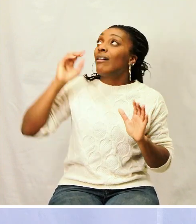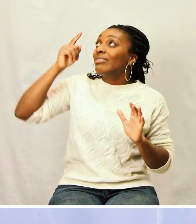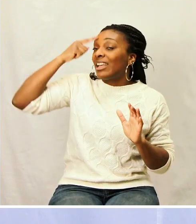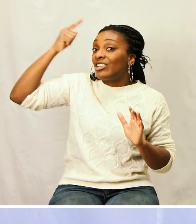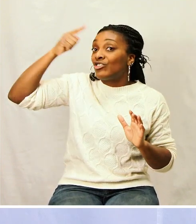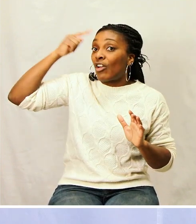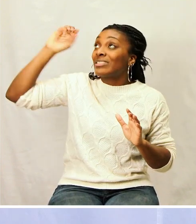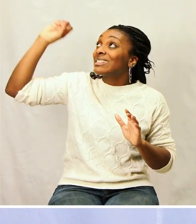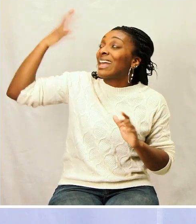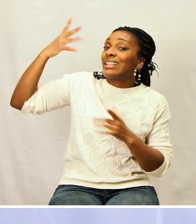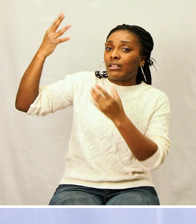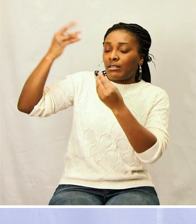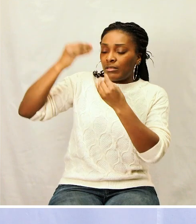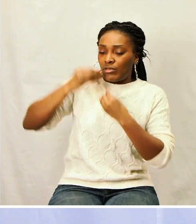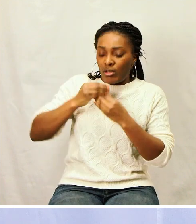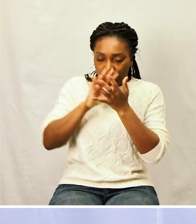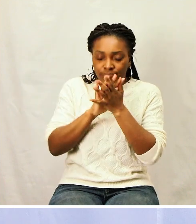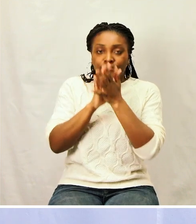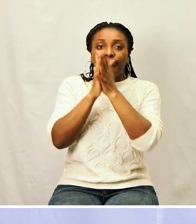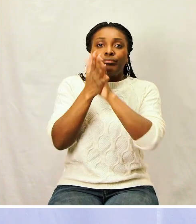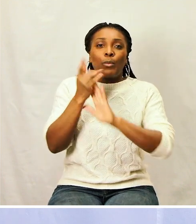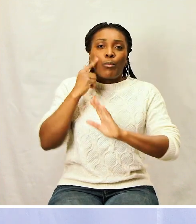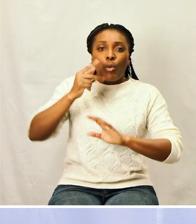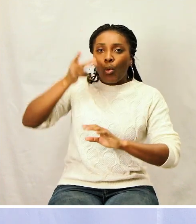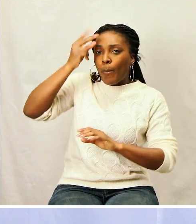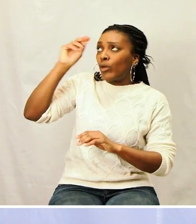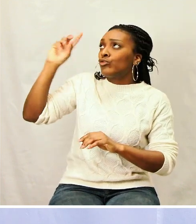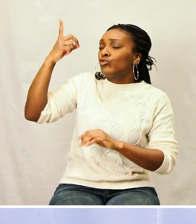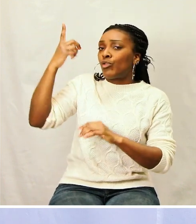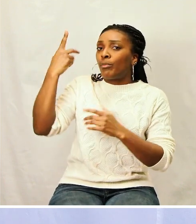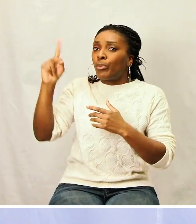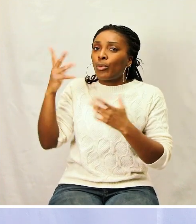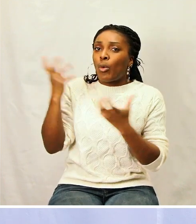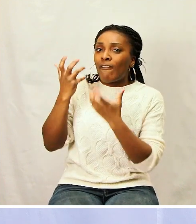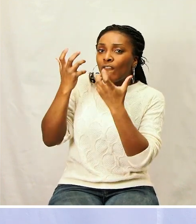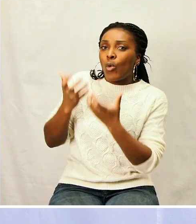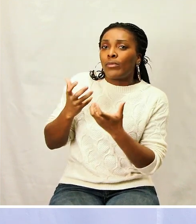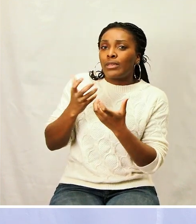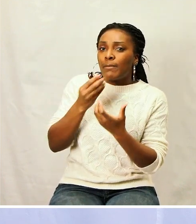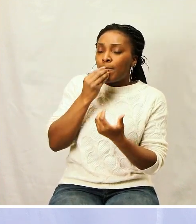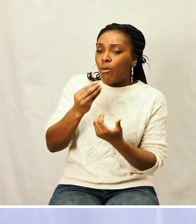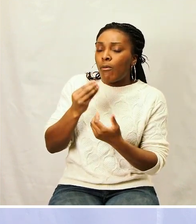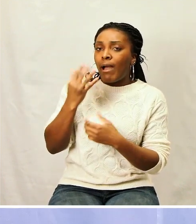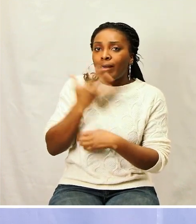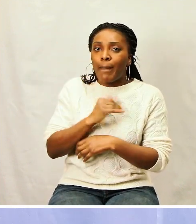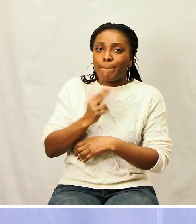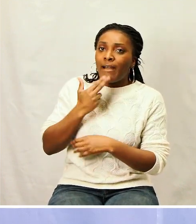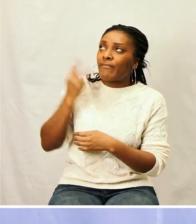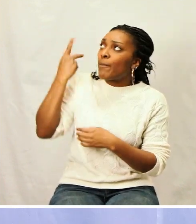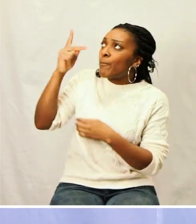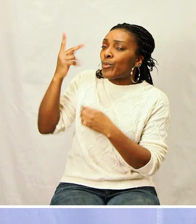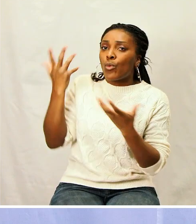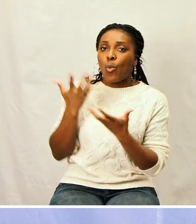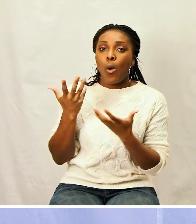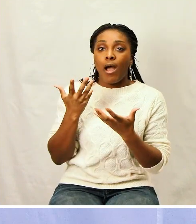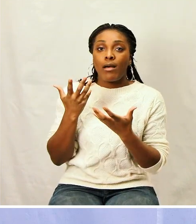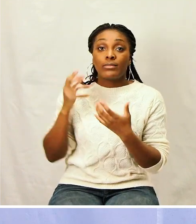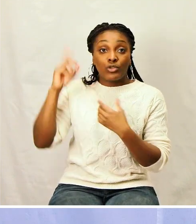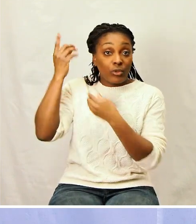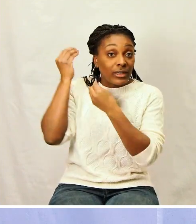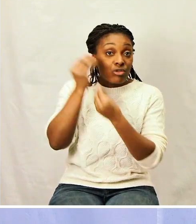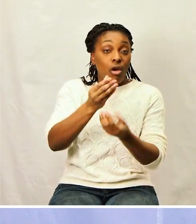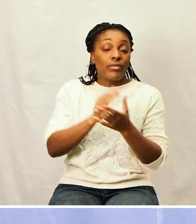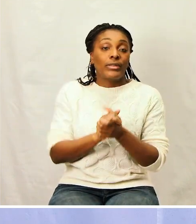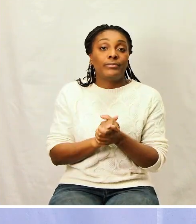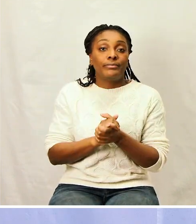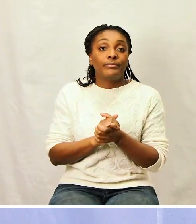l'intelligence afin que vous discerniez quelle est la volonté de Dieu ce qui est bon agréable et parfait il y a parfois et bien dans notre parcours on a pu